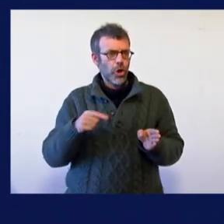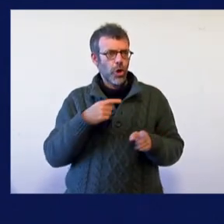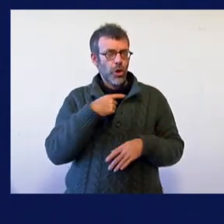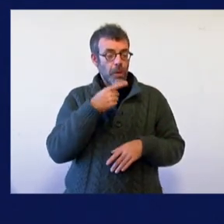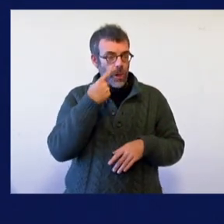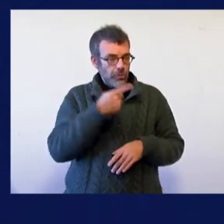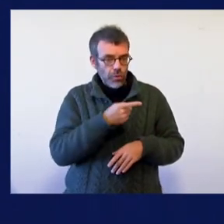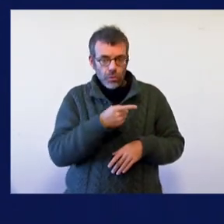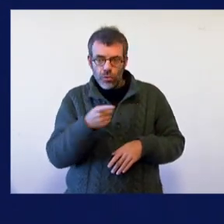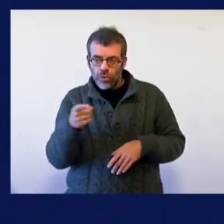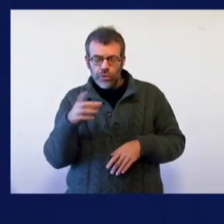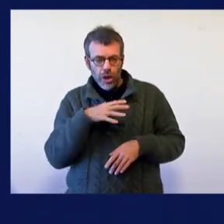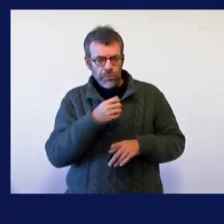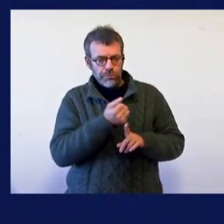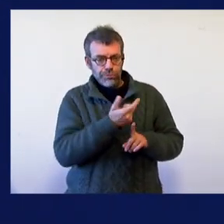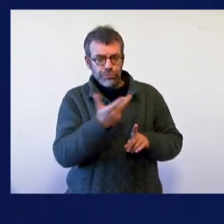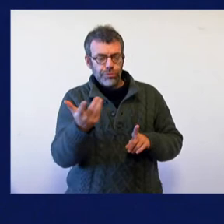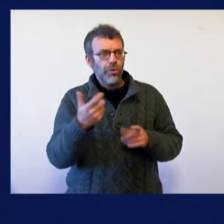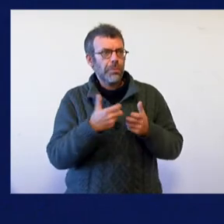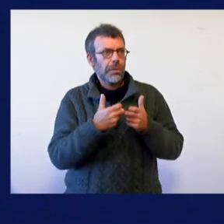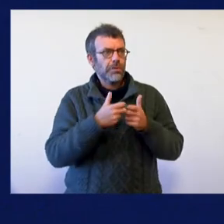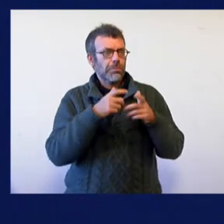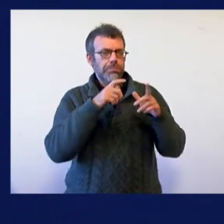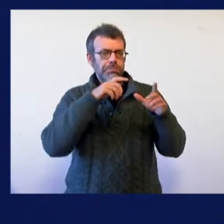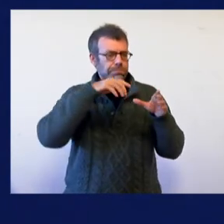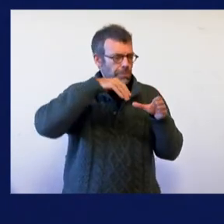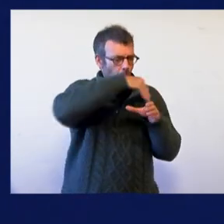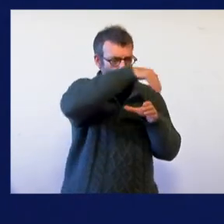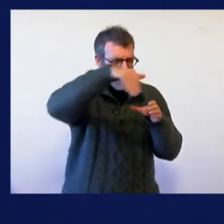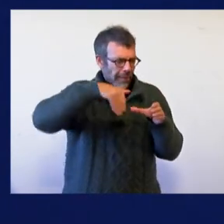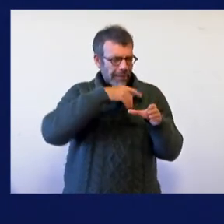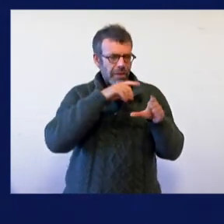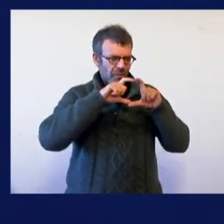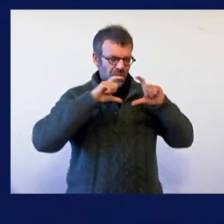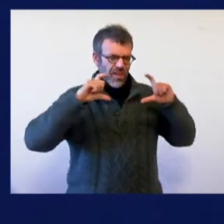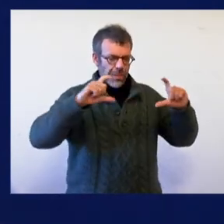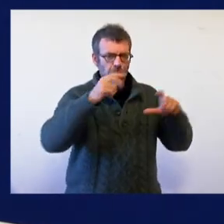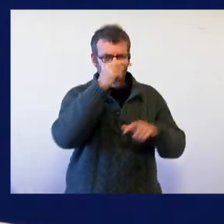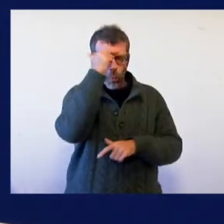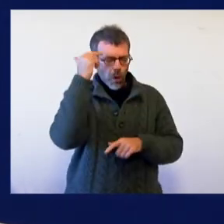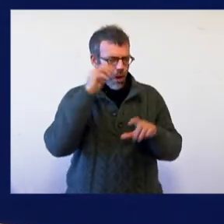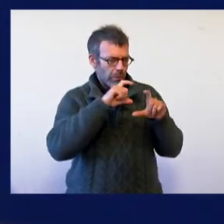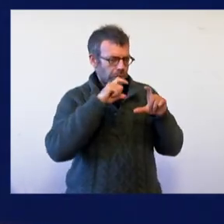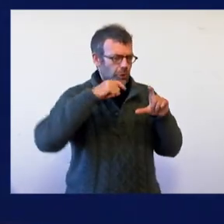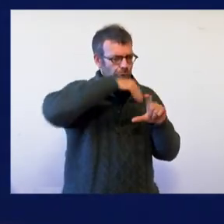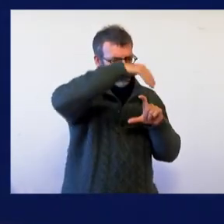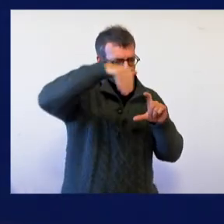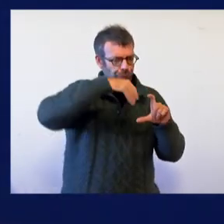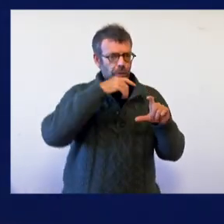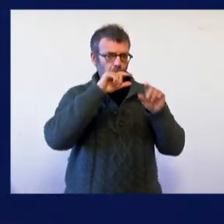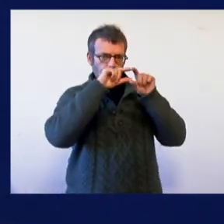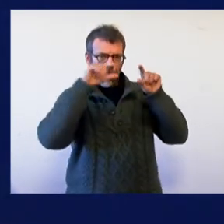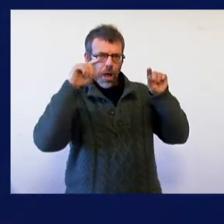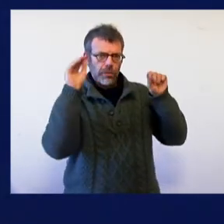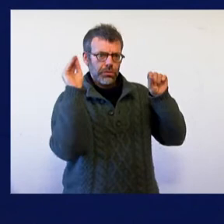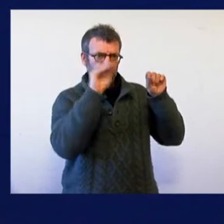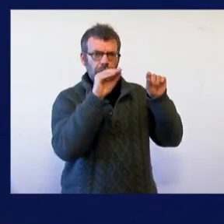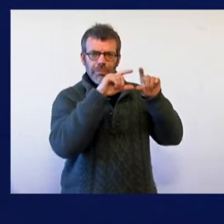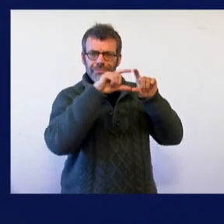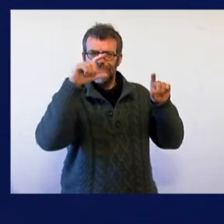vais dire, avec un film noir où dessus il est noté simplement